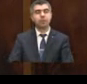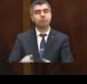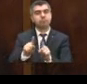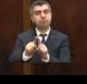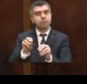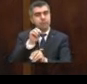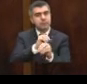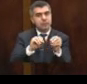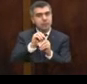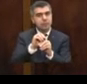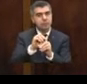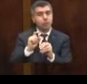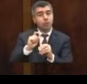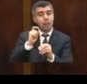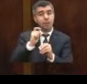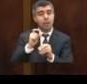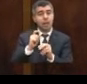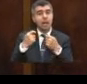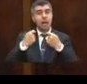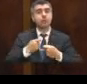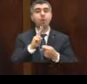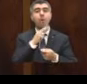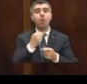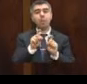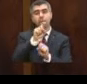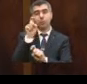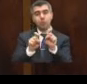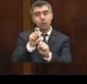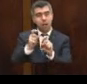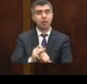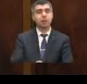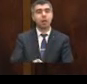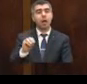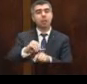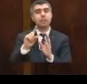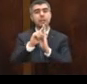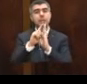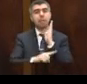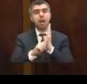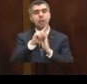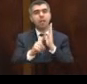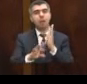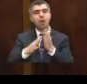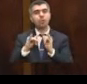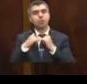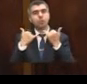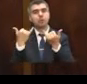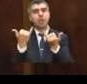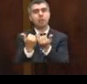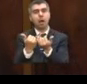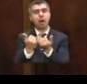خلال الجلسات الشهرية الرقابية مع رئيس الحكومة أو الجلسات المساءلة الأسبوعية لجميع القطاعات الوزارية أو من